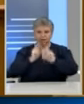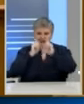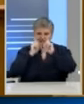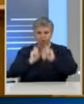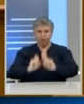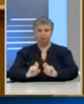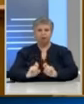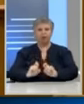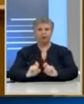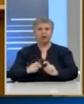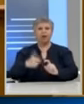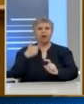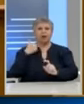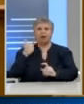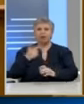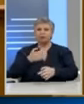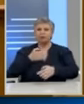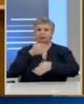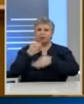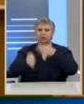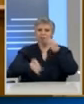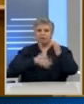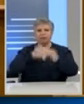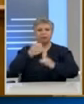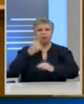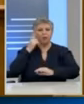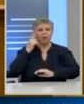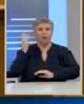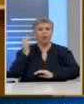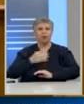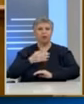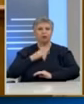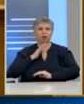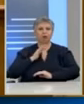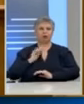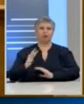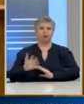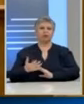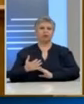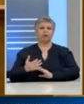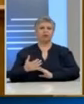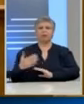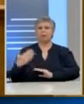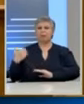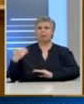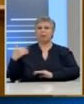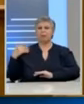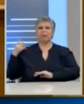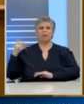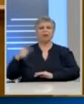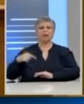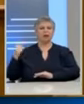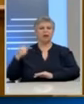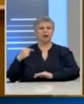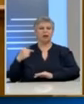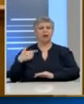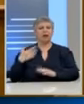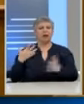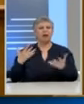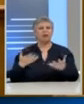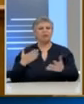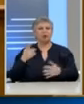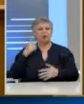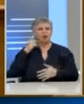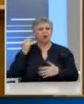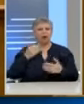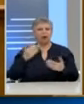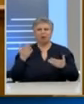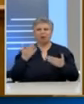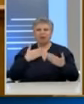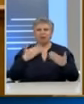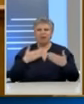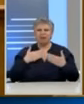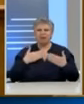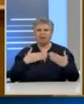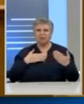λόγο. Διότι έχω την εντύπωση ότι η συζήτηση τις τελευταίες μέρες κυριαρχείται από έναν ανορθολογισμό, από